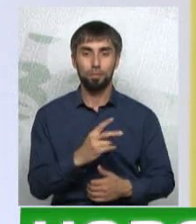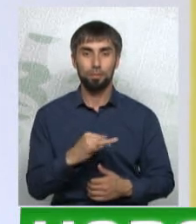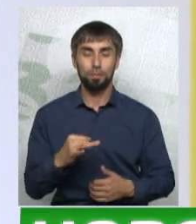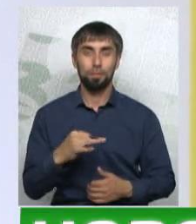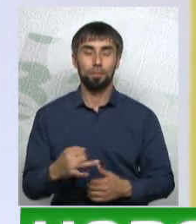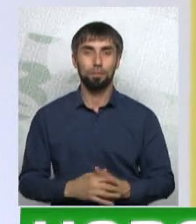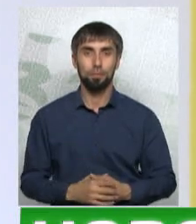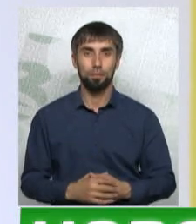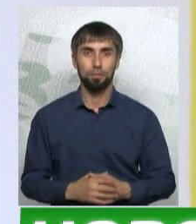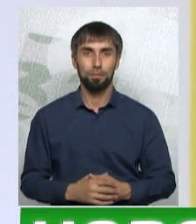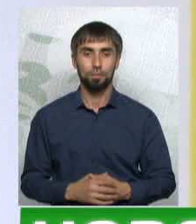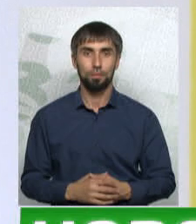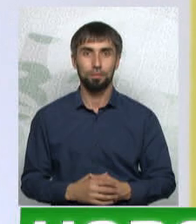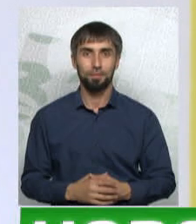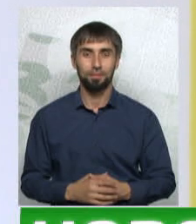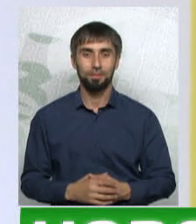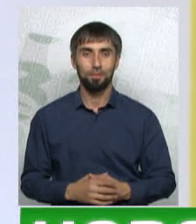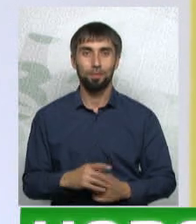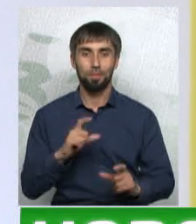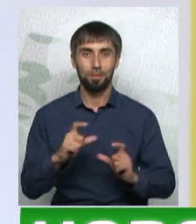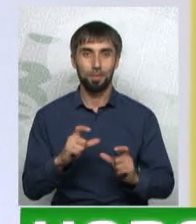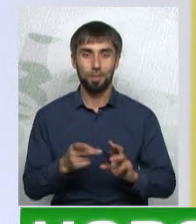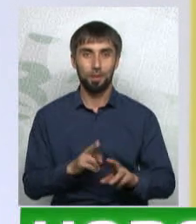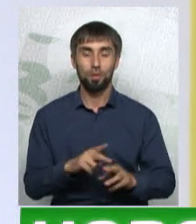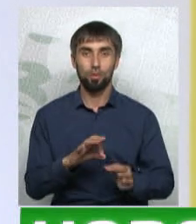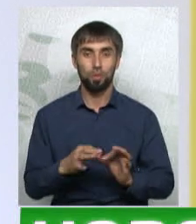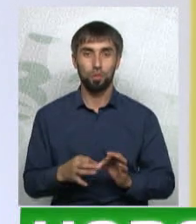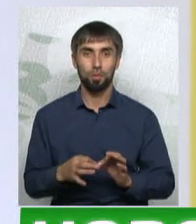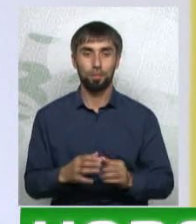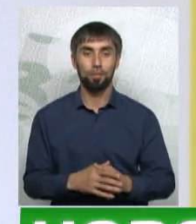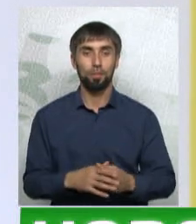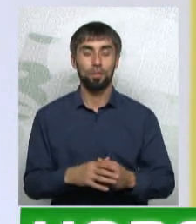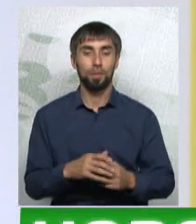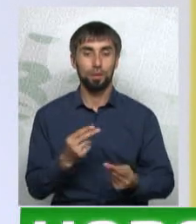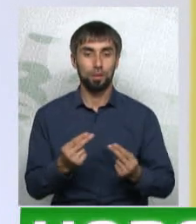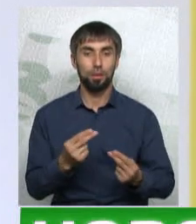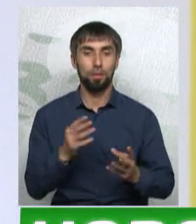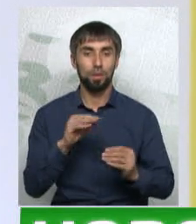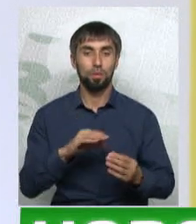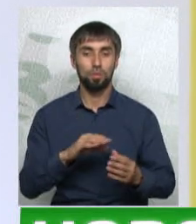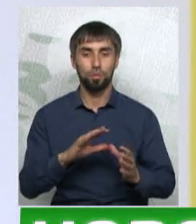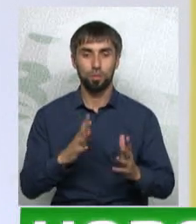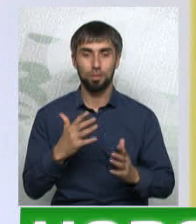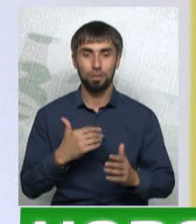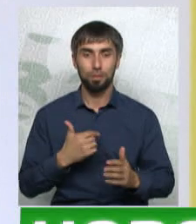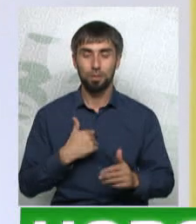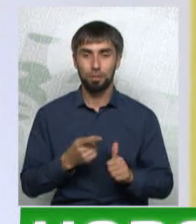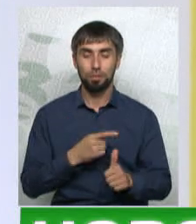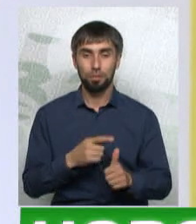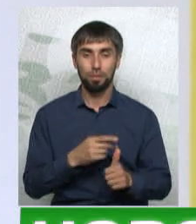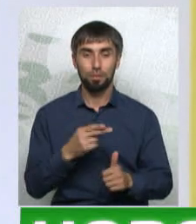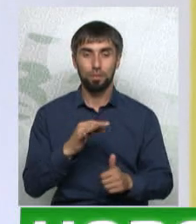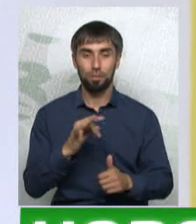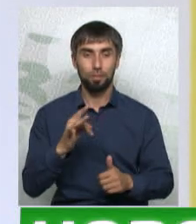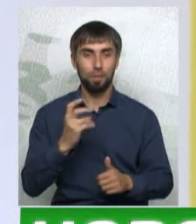и умений по игре в шахматы. На самом деле это очень сложная игра, во всяком случае я ее до сих пор так и не освоила.